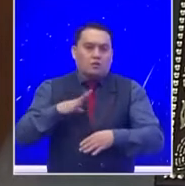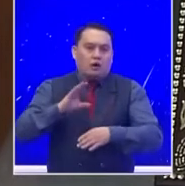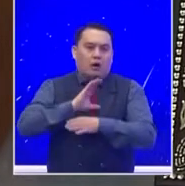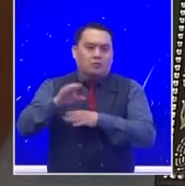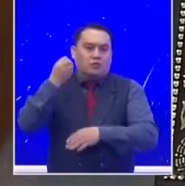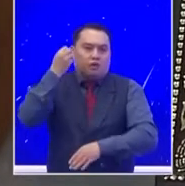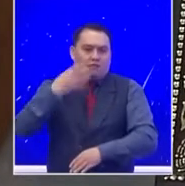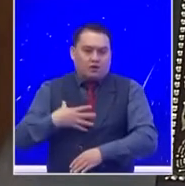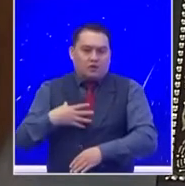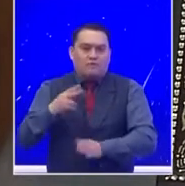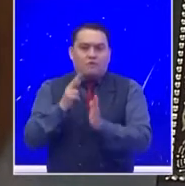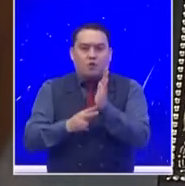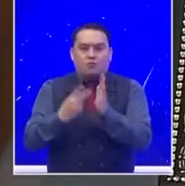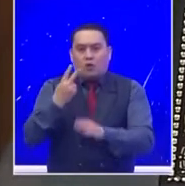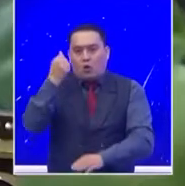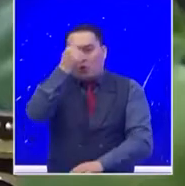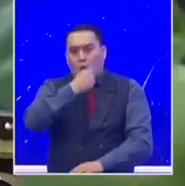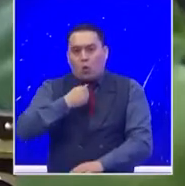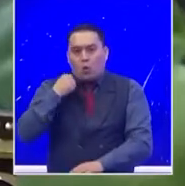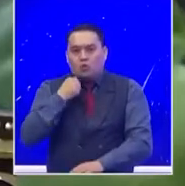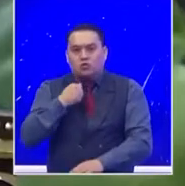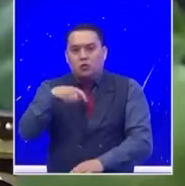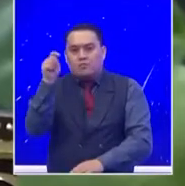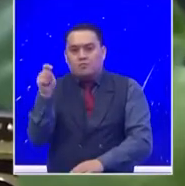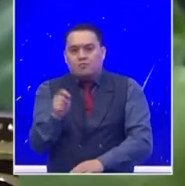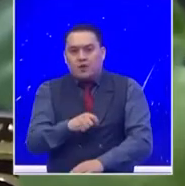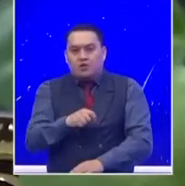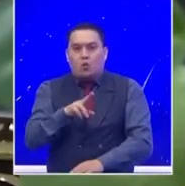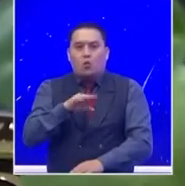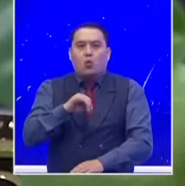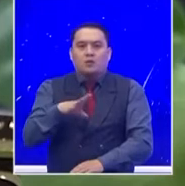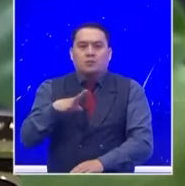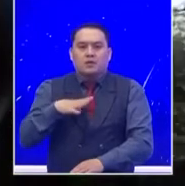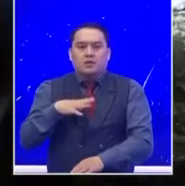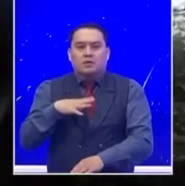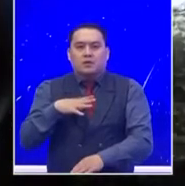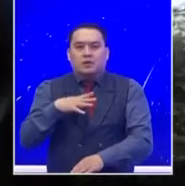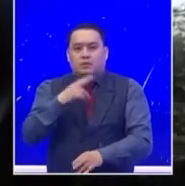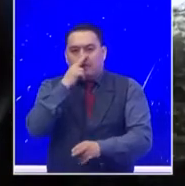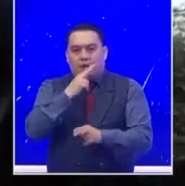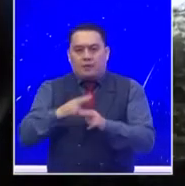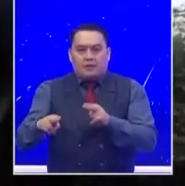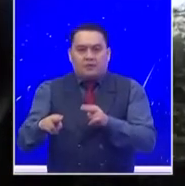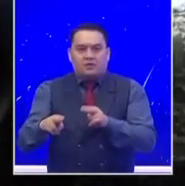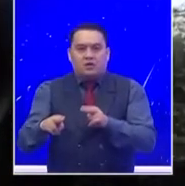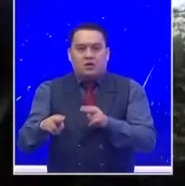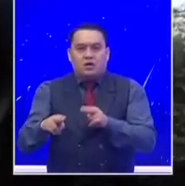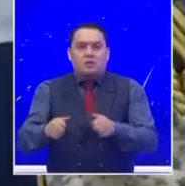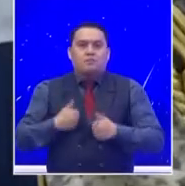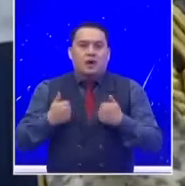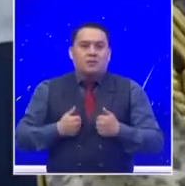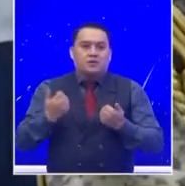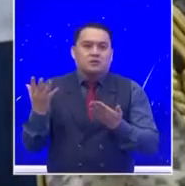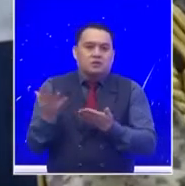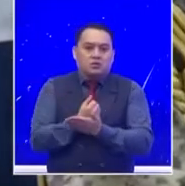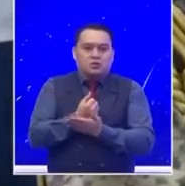в Афганистан. В 1982 году в ходе ожесточенных битв Куатбек Полатов был признан пропавшим без вести. Попытки найти